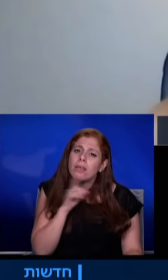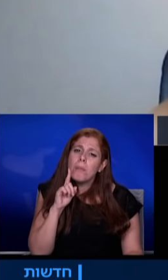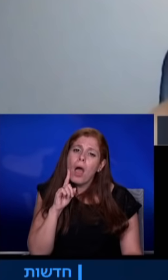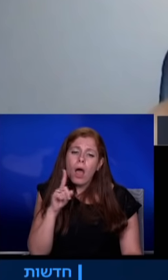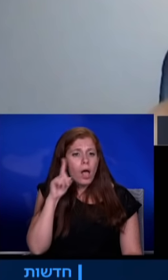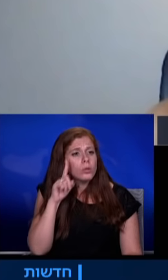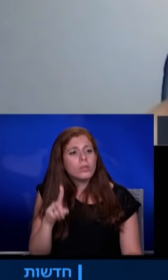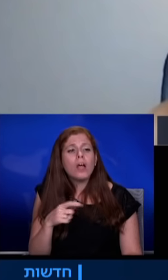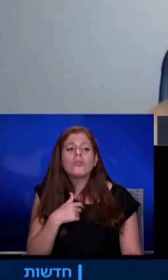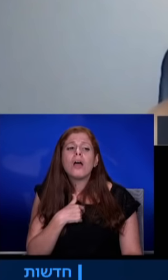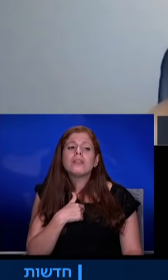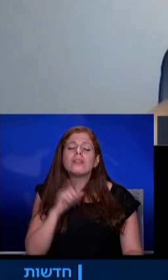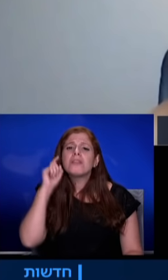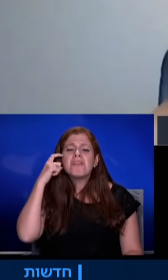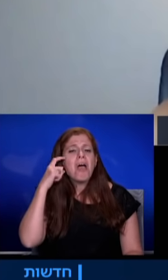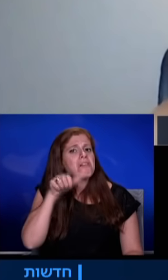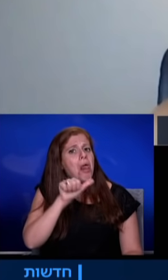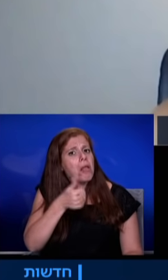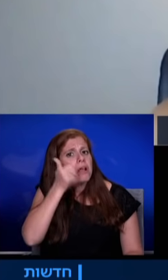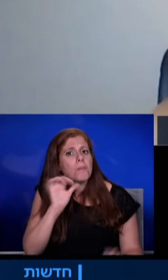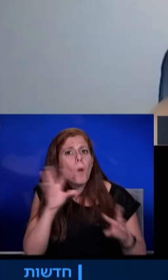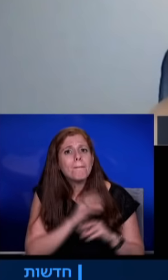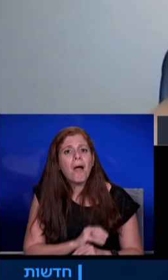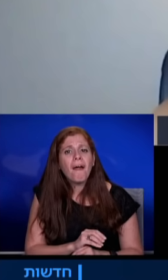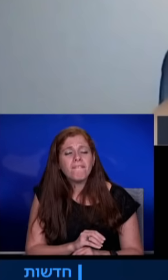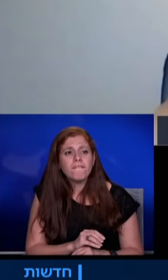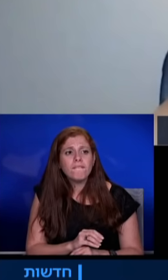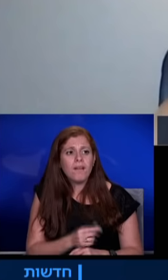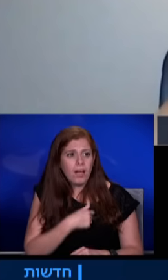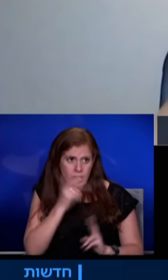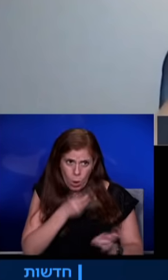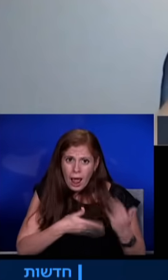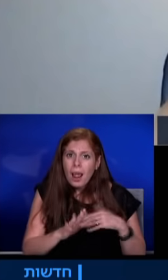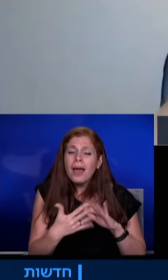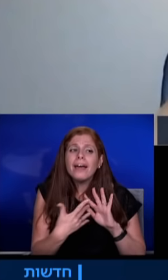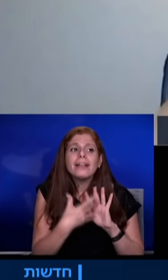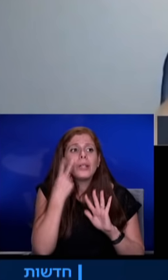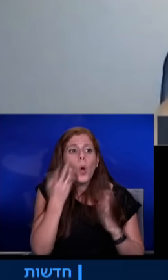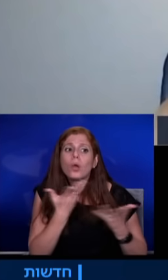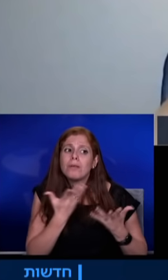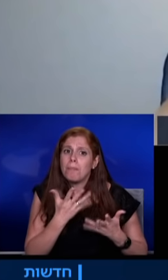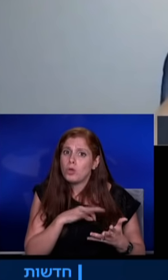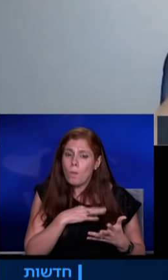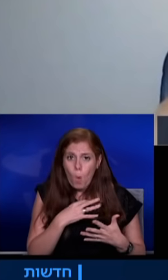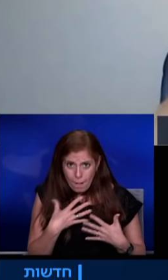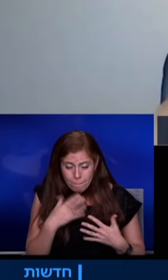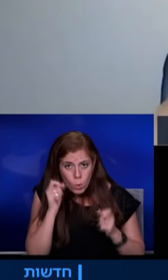את יודעת שאני נורא דאגתי לאיתן אתמול בערב? אני יכולה ללכת לבדוק מה שלמה אם הוא מתעורר